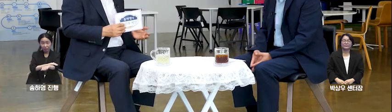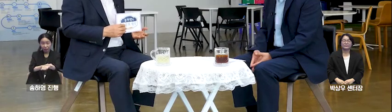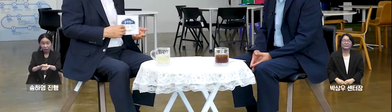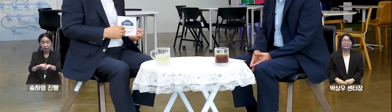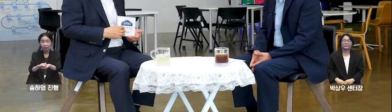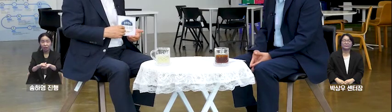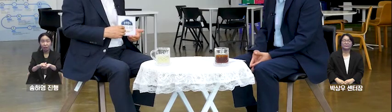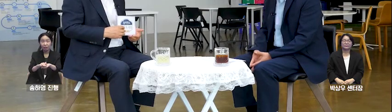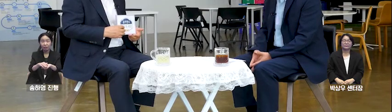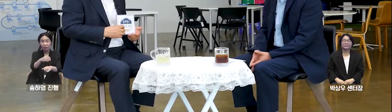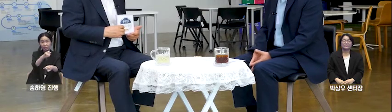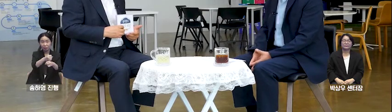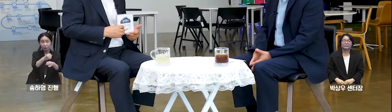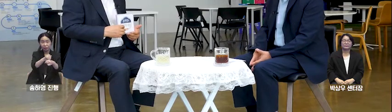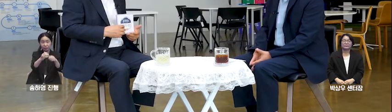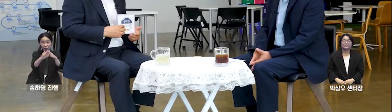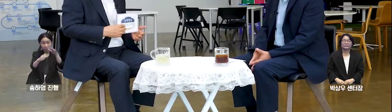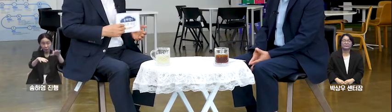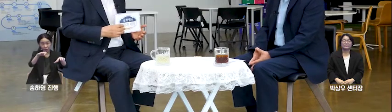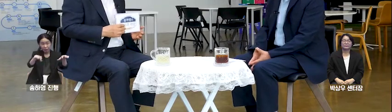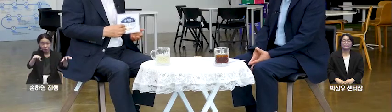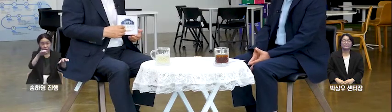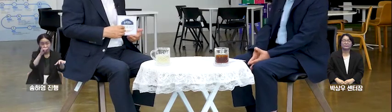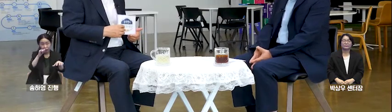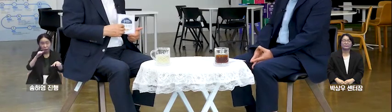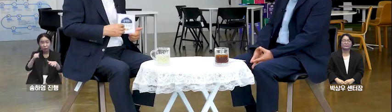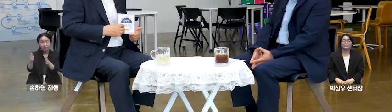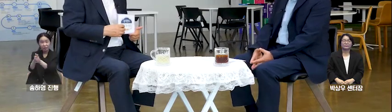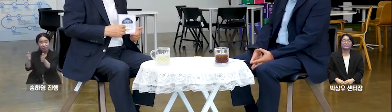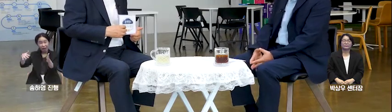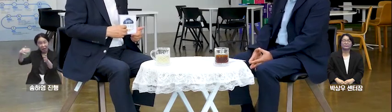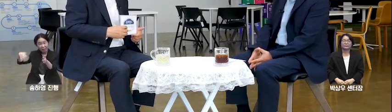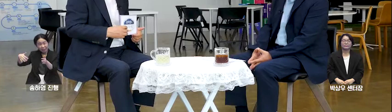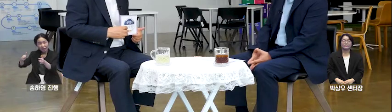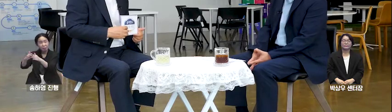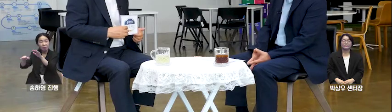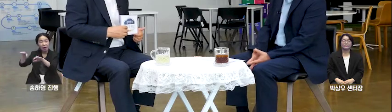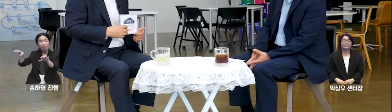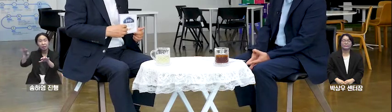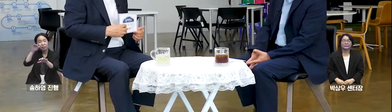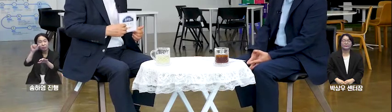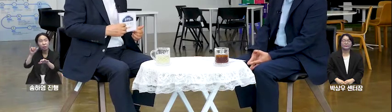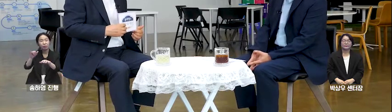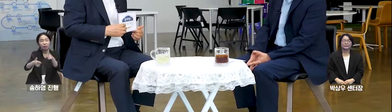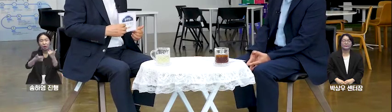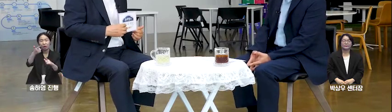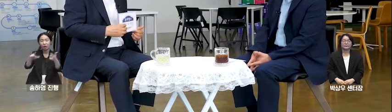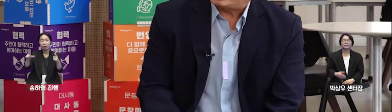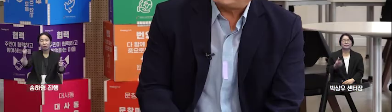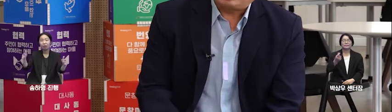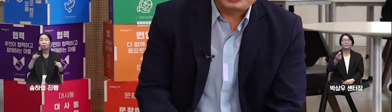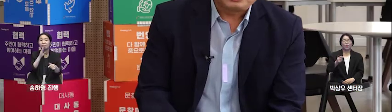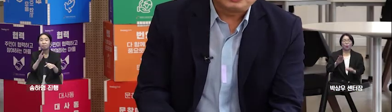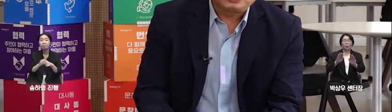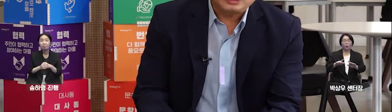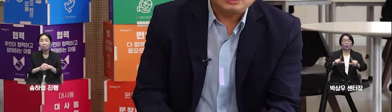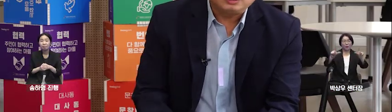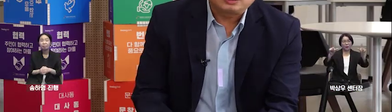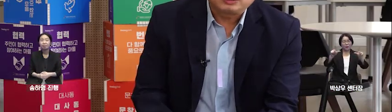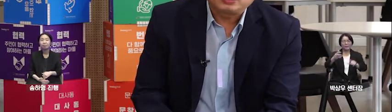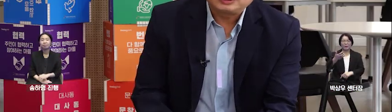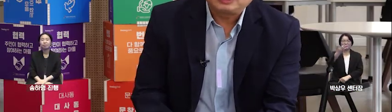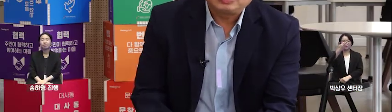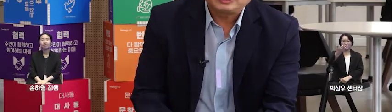있는 마을이 있거나. 네. 아직 시작도 안 한 말이 있고 그렇겠네요. 그럼. 네. 몇 건이 다 다르니까. 네. 올해도